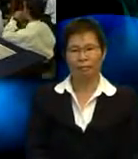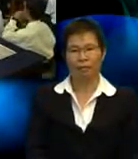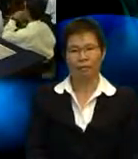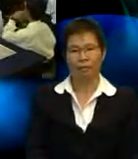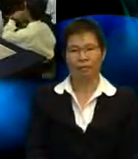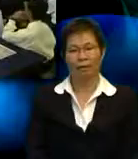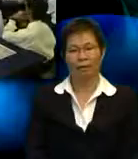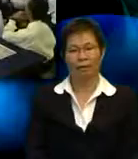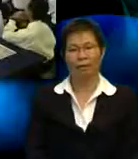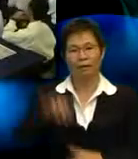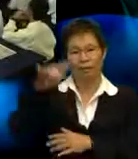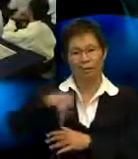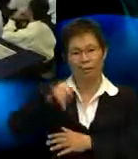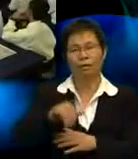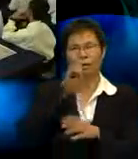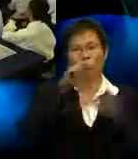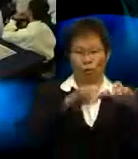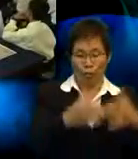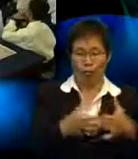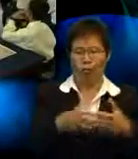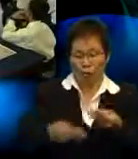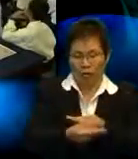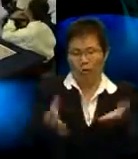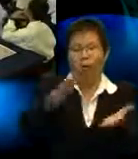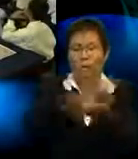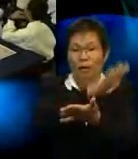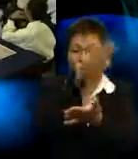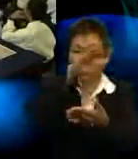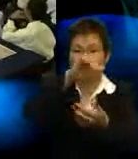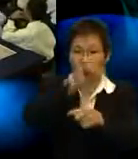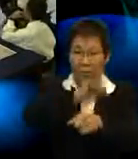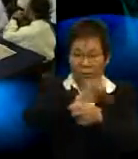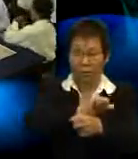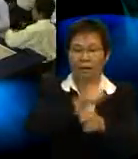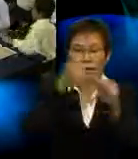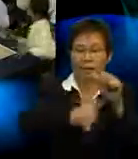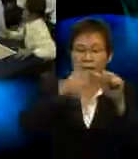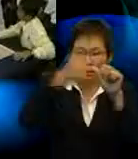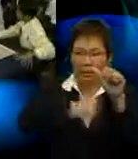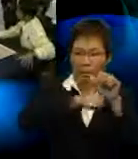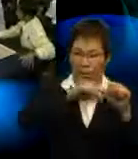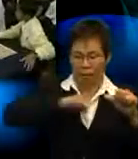Ya, ketua kumpulan sila edarkan lembaran kerja ini kepada setiap ahli dalam kumpulannya.